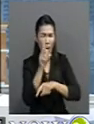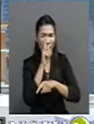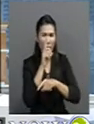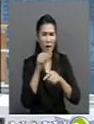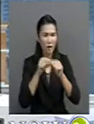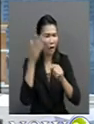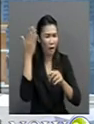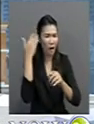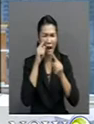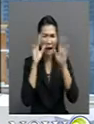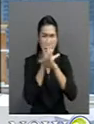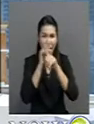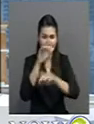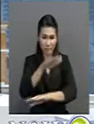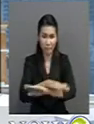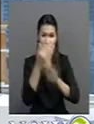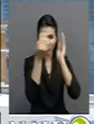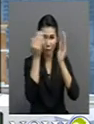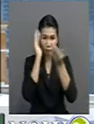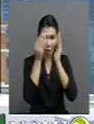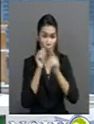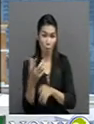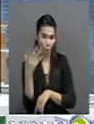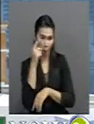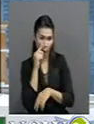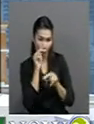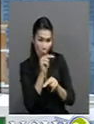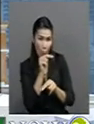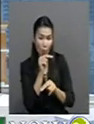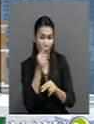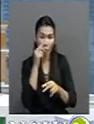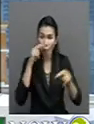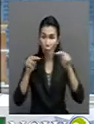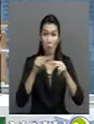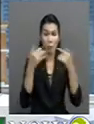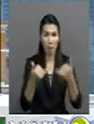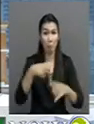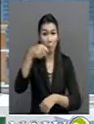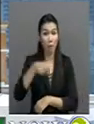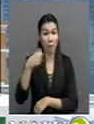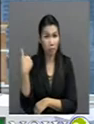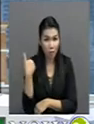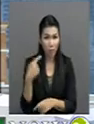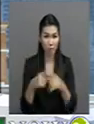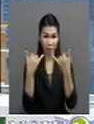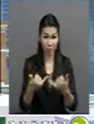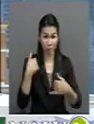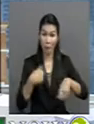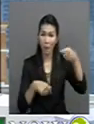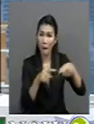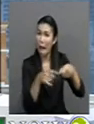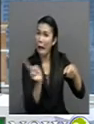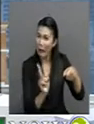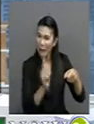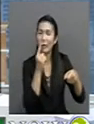ระเบิดที่แยกราชประสงค์ด้วย ค่ะเมื่อวานก็เฝ้าระวังกันอยู่นะคะวันนี้ก็ไปเจอกระเป๋าอีกเดี๋ยวมาดูกันว่าตกลงแล้วกระเป๋าที่ว่านี้เป็นอะ